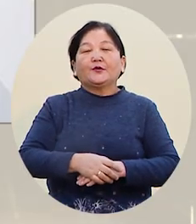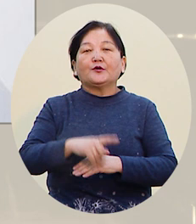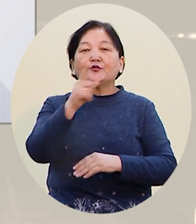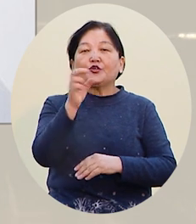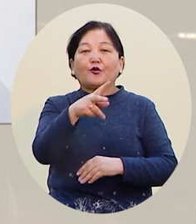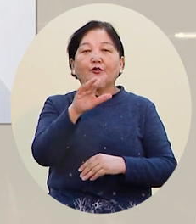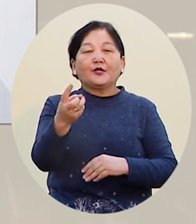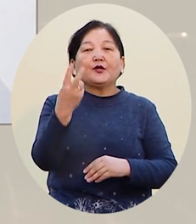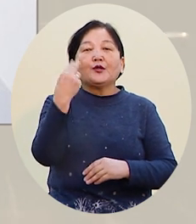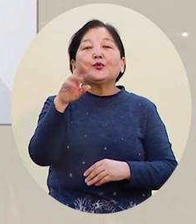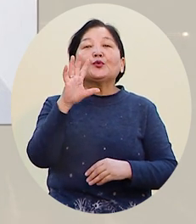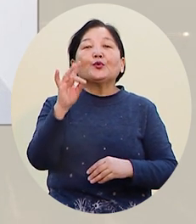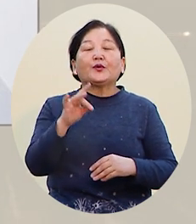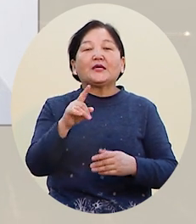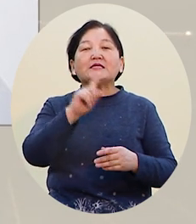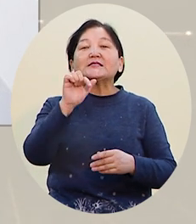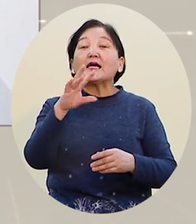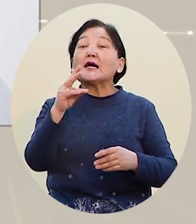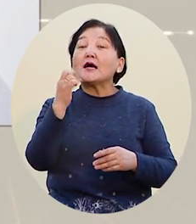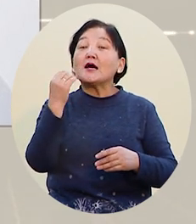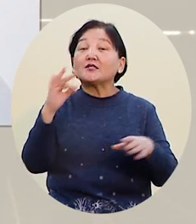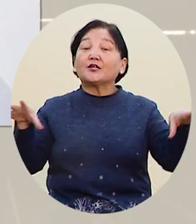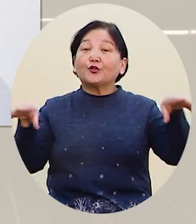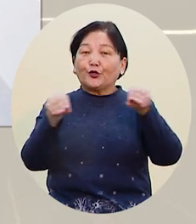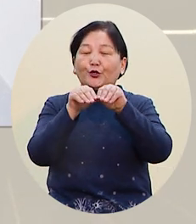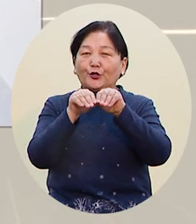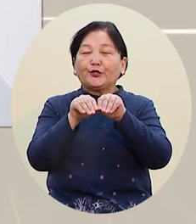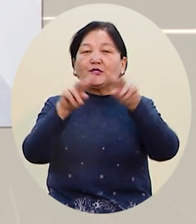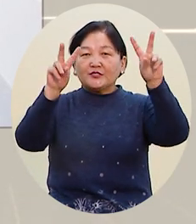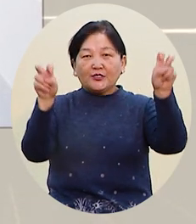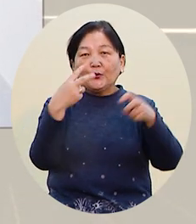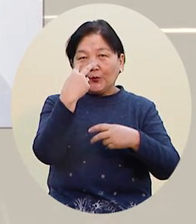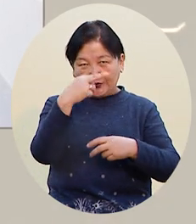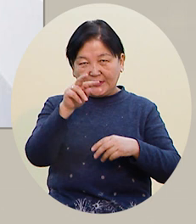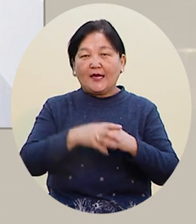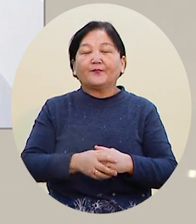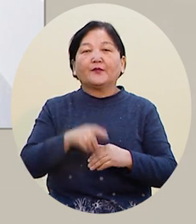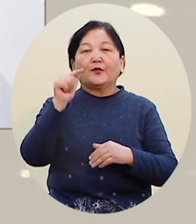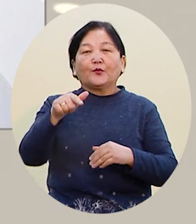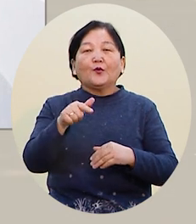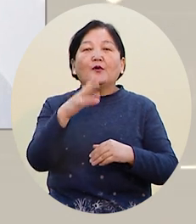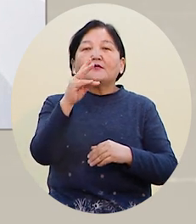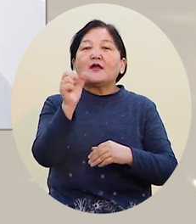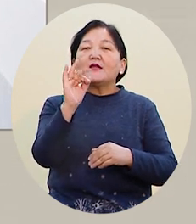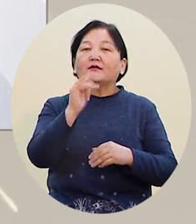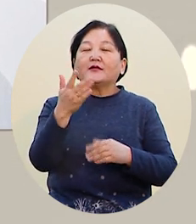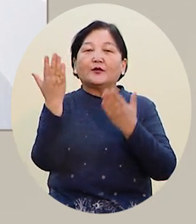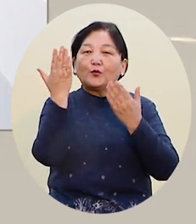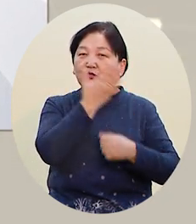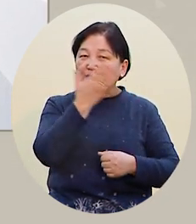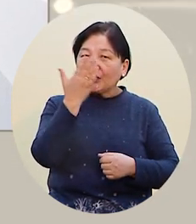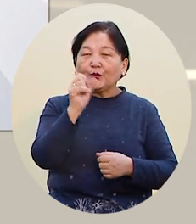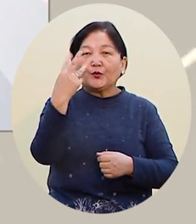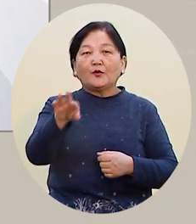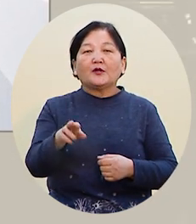дүрийн зан төрхийг тодорхойлох энэ сэдвээр хичээл байгаа. За энэ сэдвийг уншиж судалж задлан шинжилхийн тулд цэгмэдийн